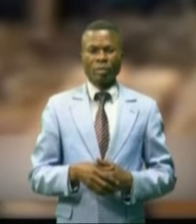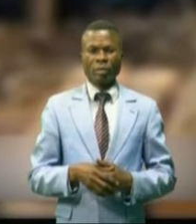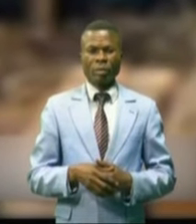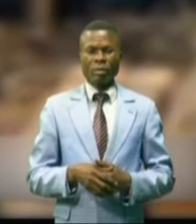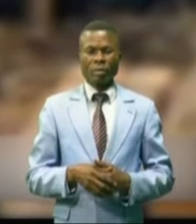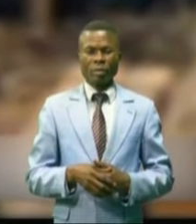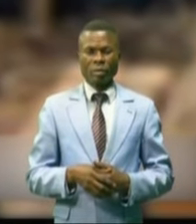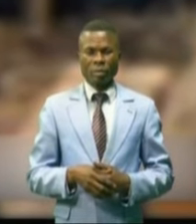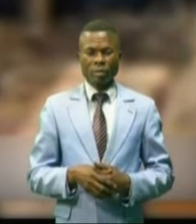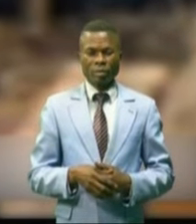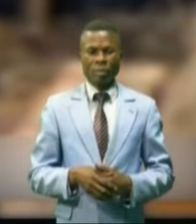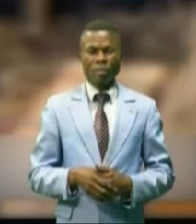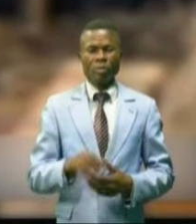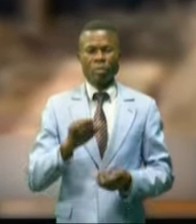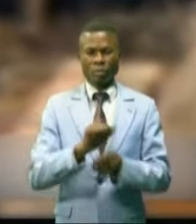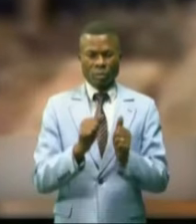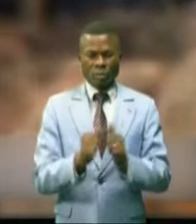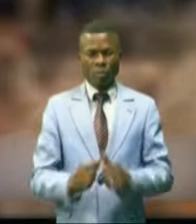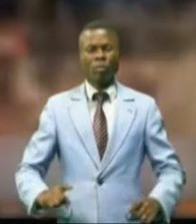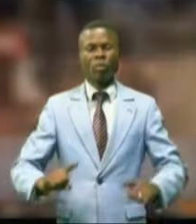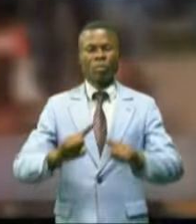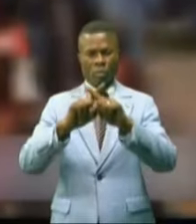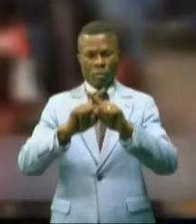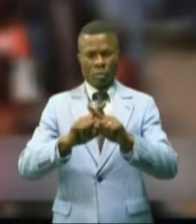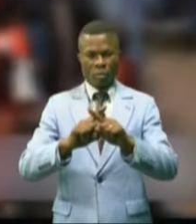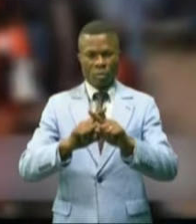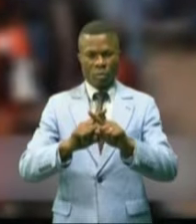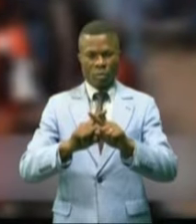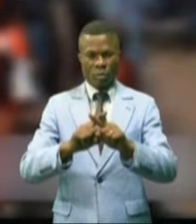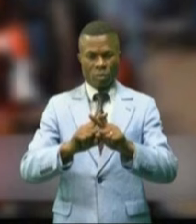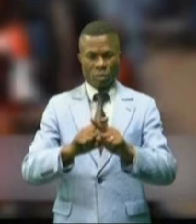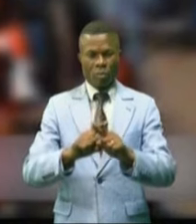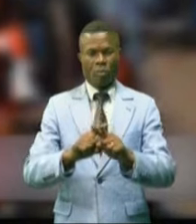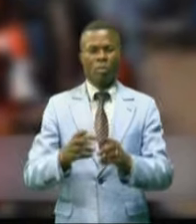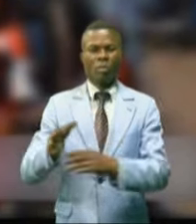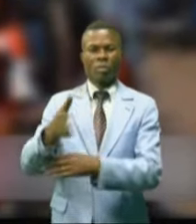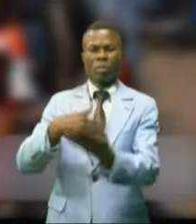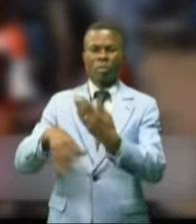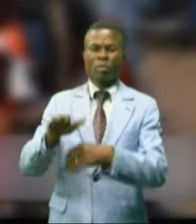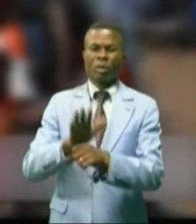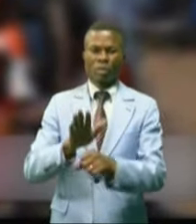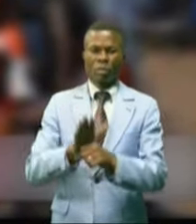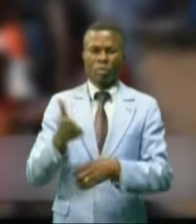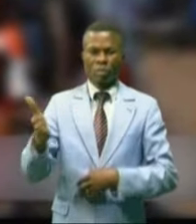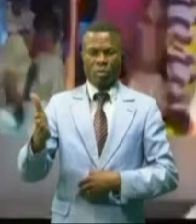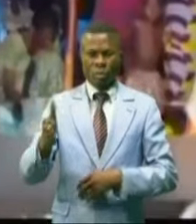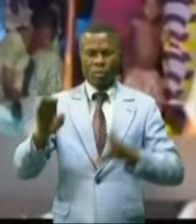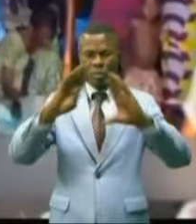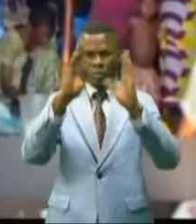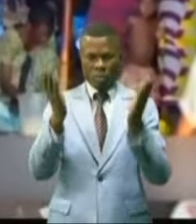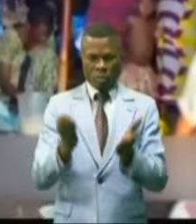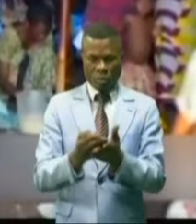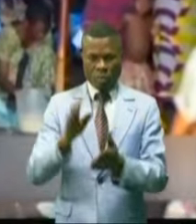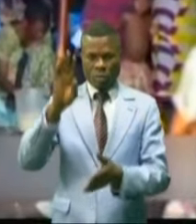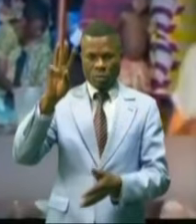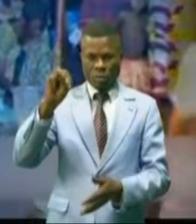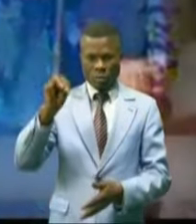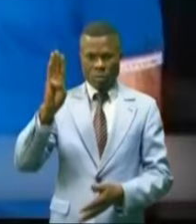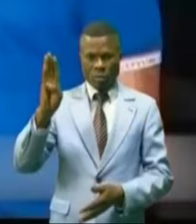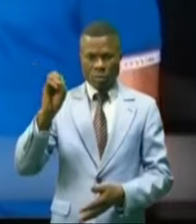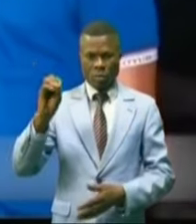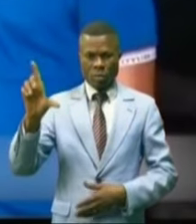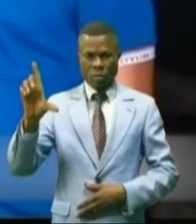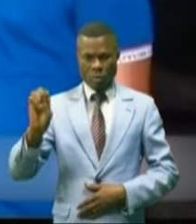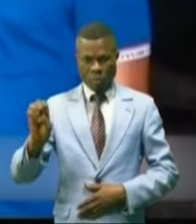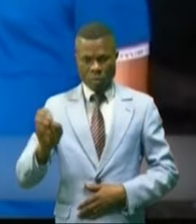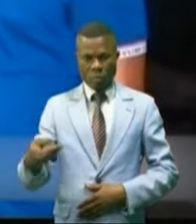Des images interdites aux âmes sensibles, belle illustration de l'insécurité grandissante dans les groupements Loya en territoire de Bafoua-Sendé,